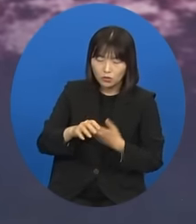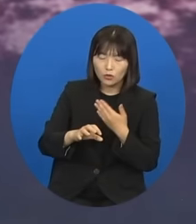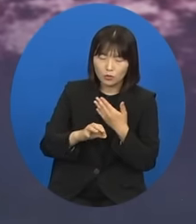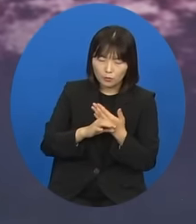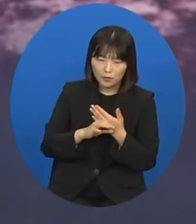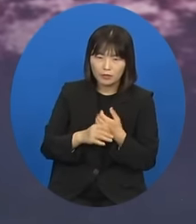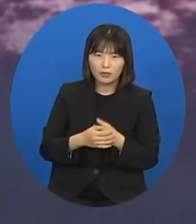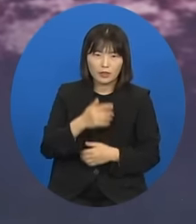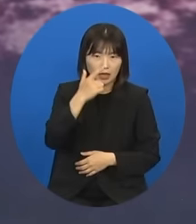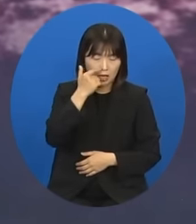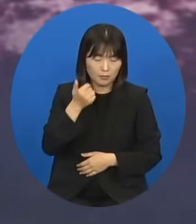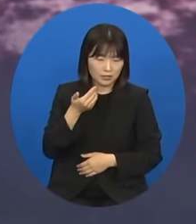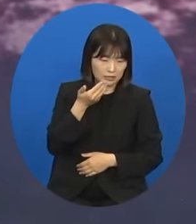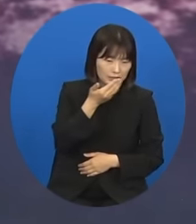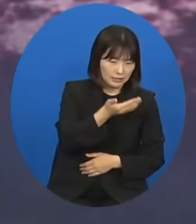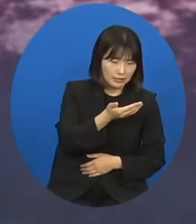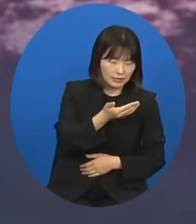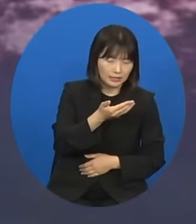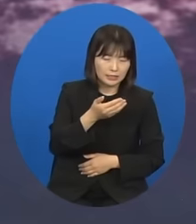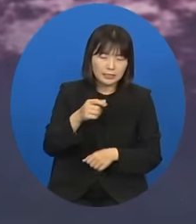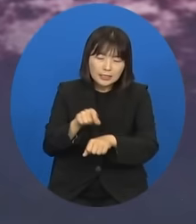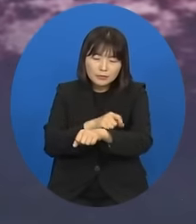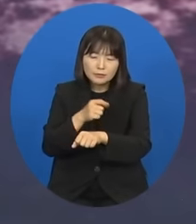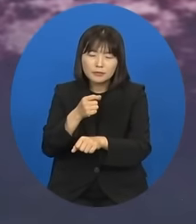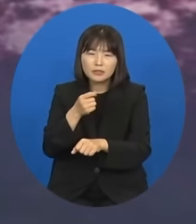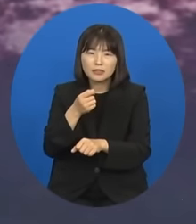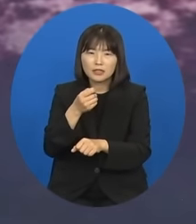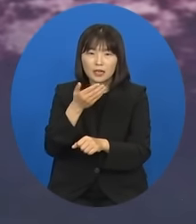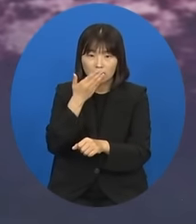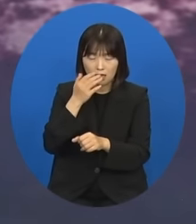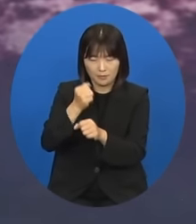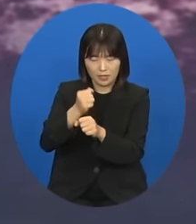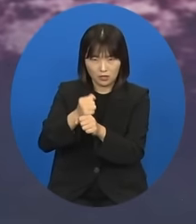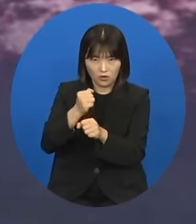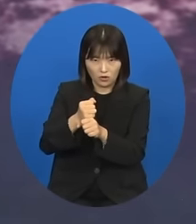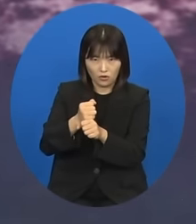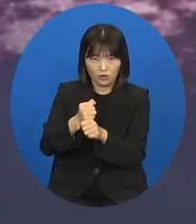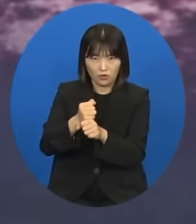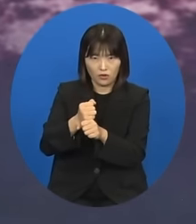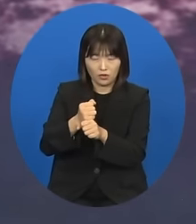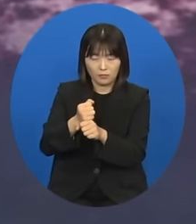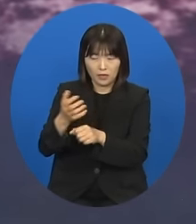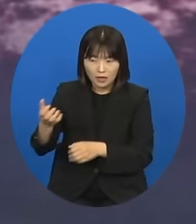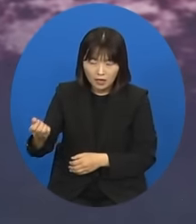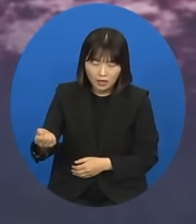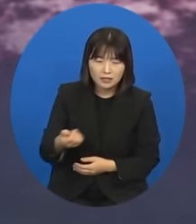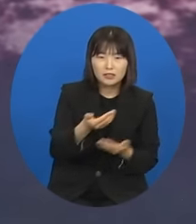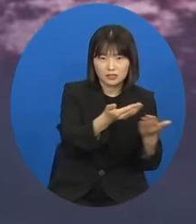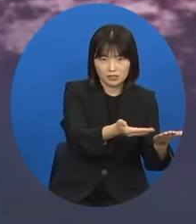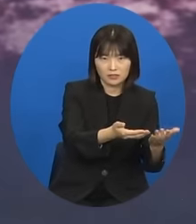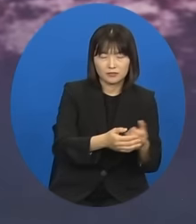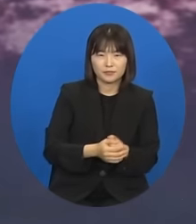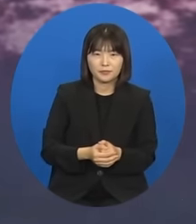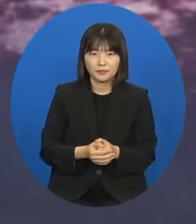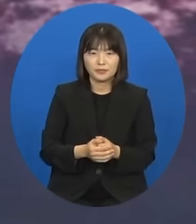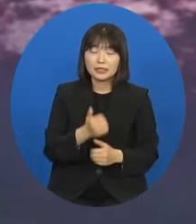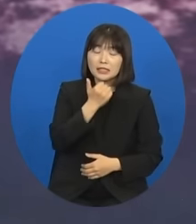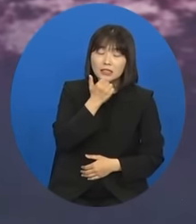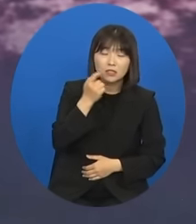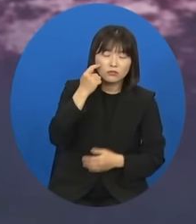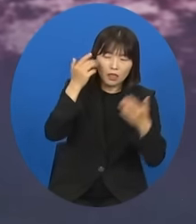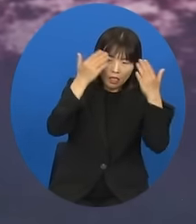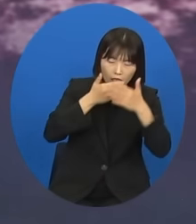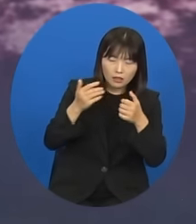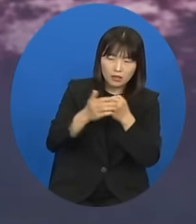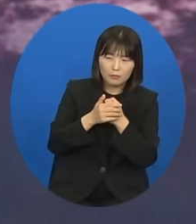들릴 음식을 별미를 내가 만들테니까 갖다 들이라는 거예요 이삭이 눈이 잘 안 보이니까 못돌아 볼 거라는